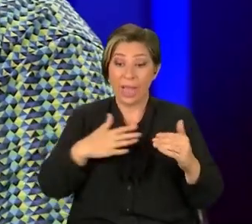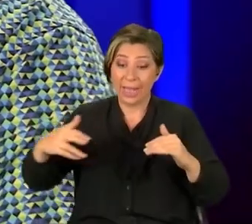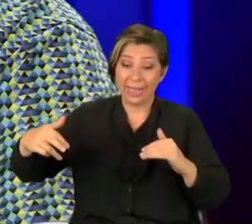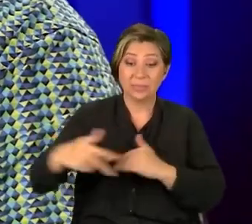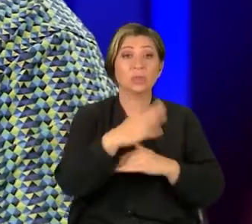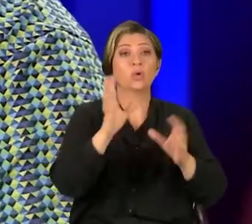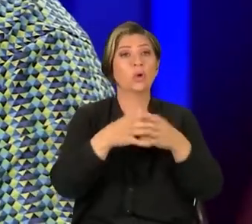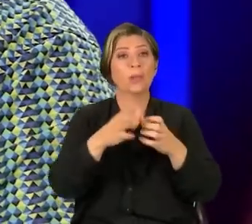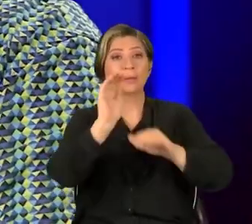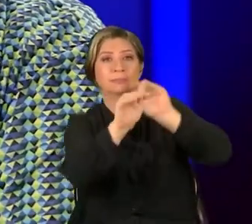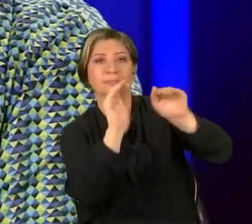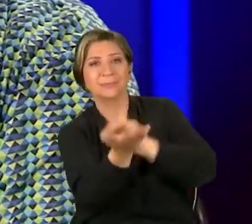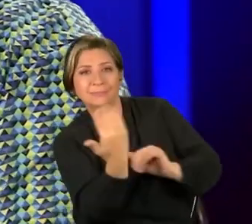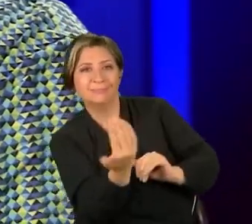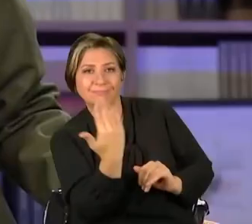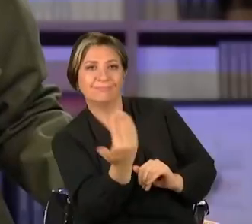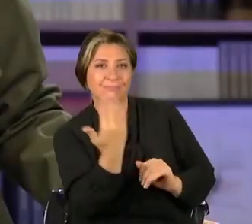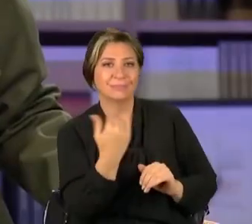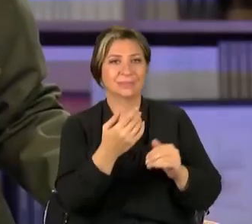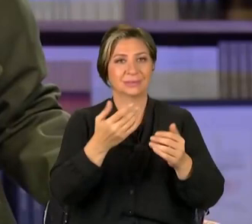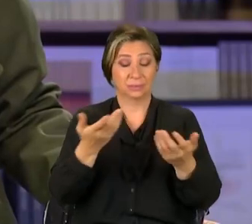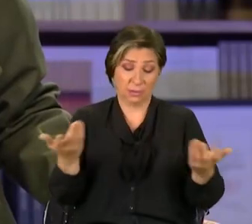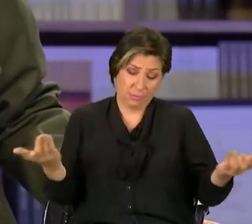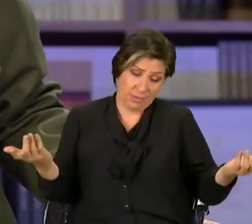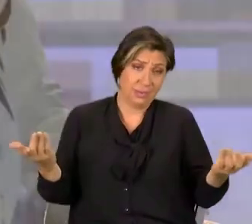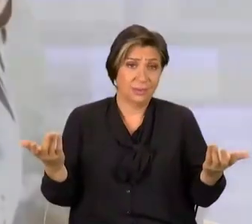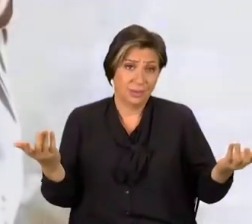geçemediğimiz kulüpler artık bizi sahneye çağırıyor yani